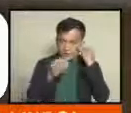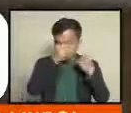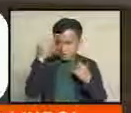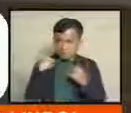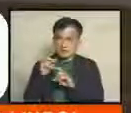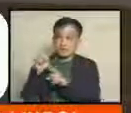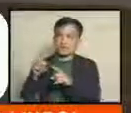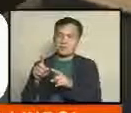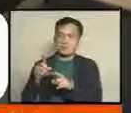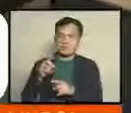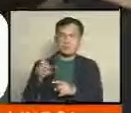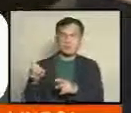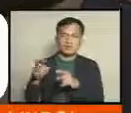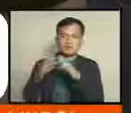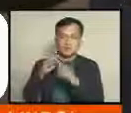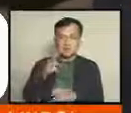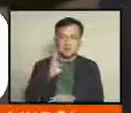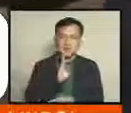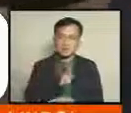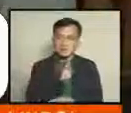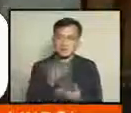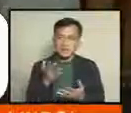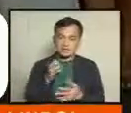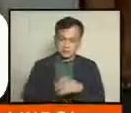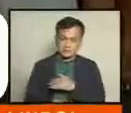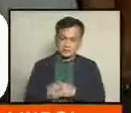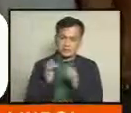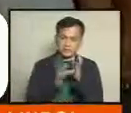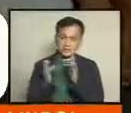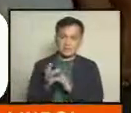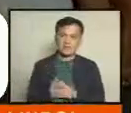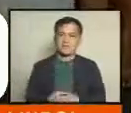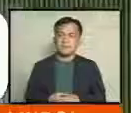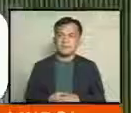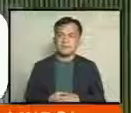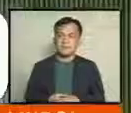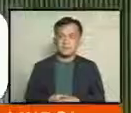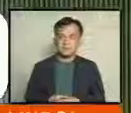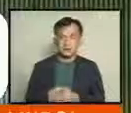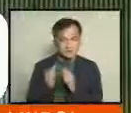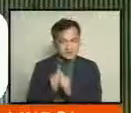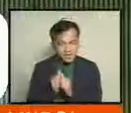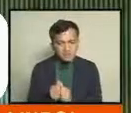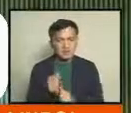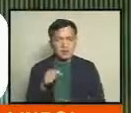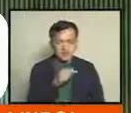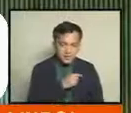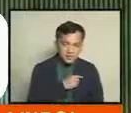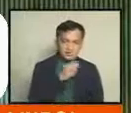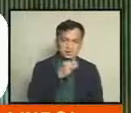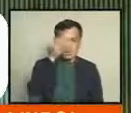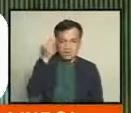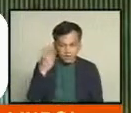makarating sa Sabsaban sa Bethlehem kung saan isinilang si Jesus. Sasamahan natin si Maria sa